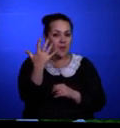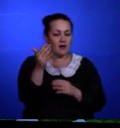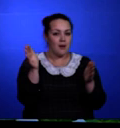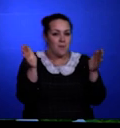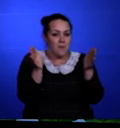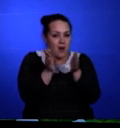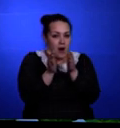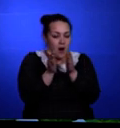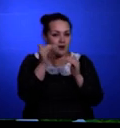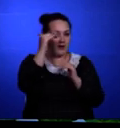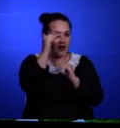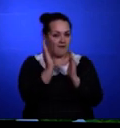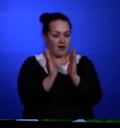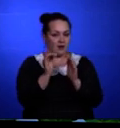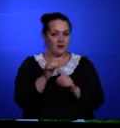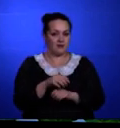квадратов